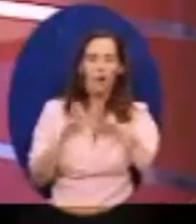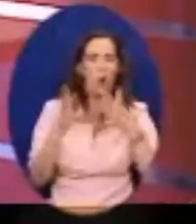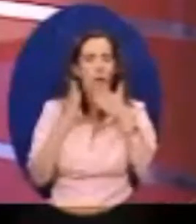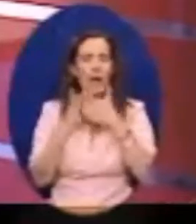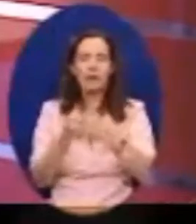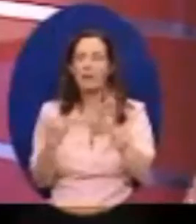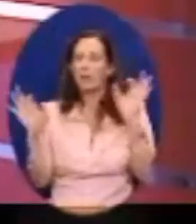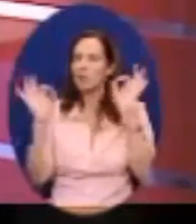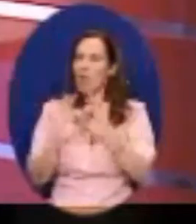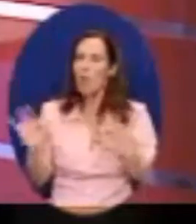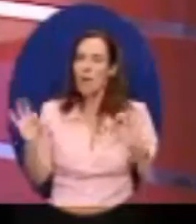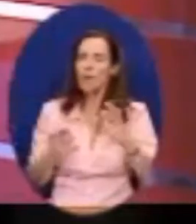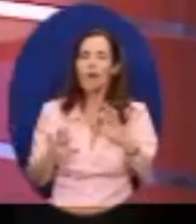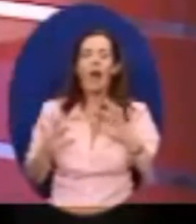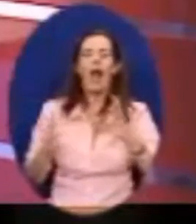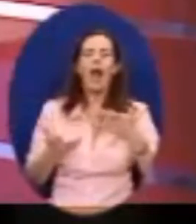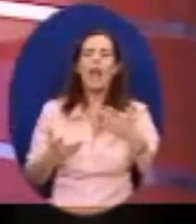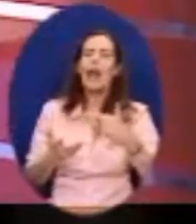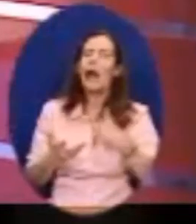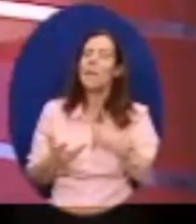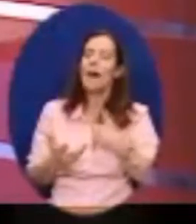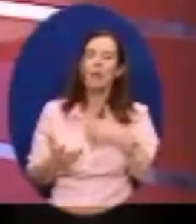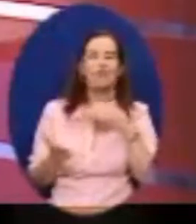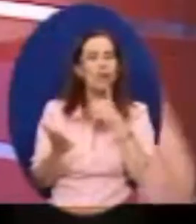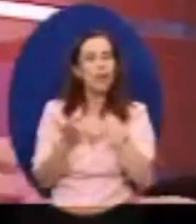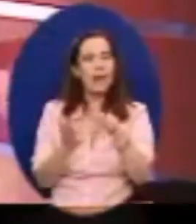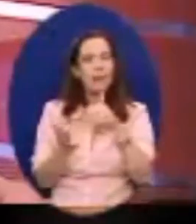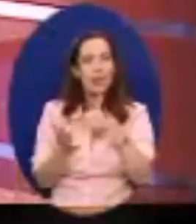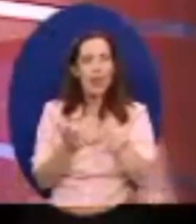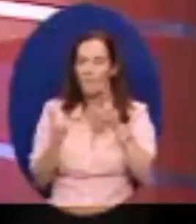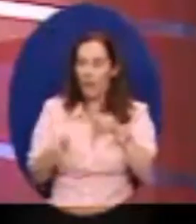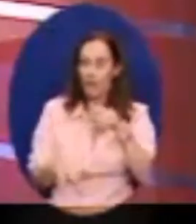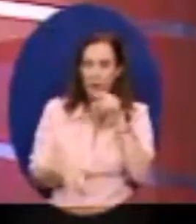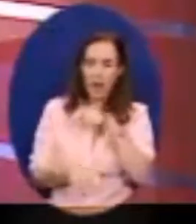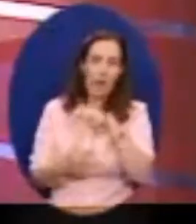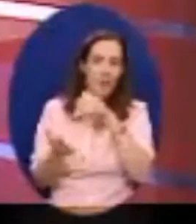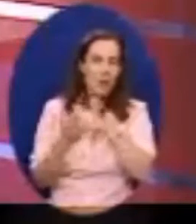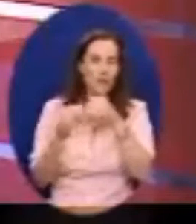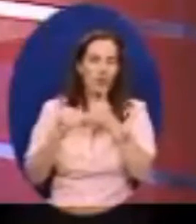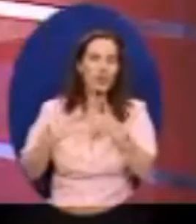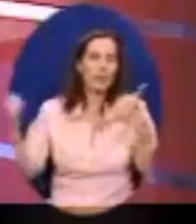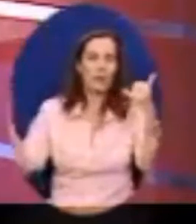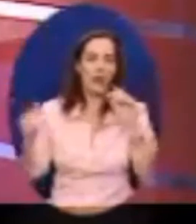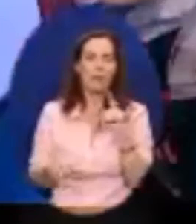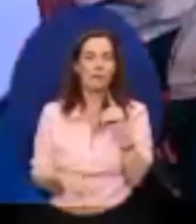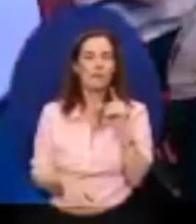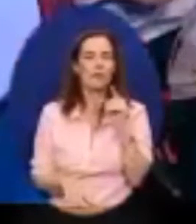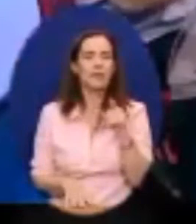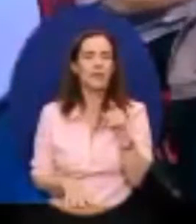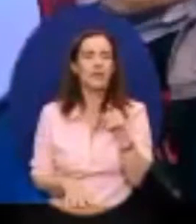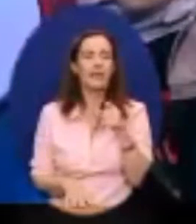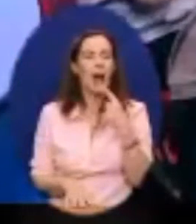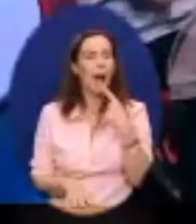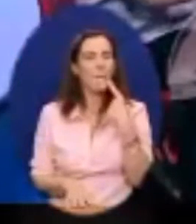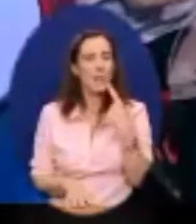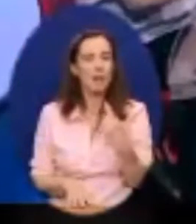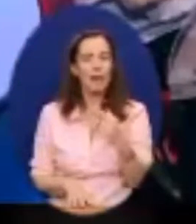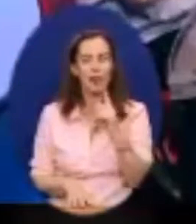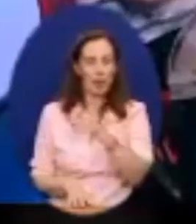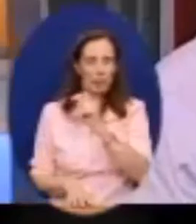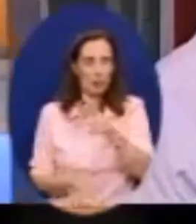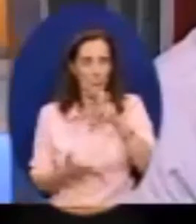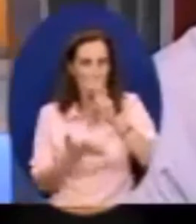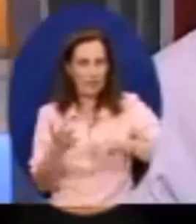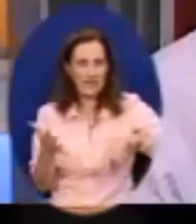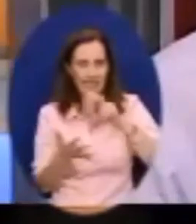ולא הפרעה של אף אחד. נכון. למה שלא נמשיך ונאפשר להם להמשיך ולהתקיים ככה אלו? אני הייתי רוצה ככה, הטענה להטיל